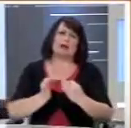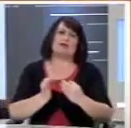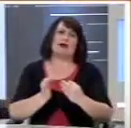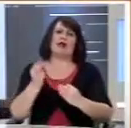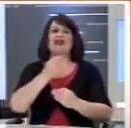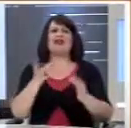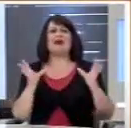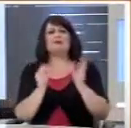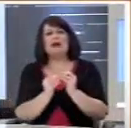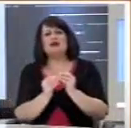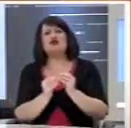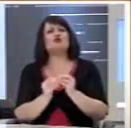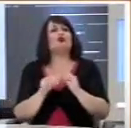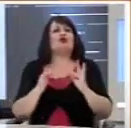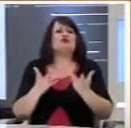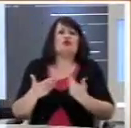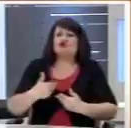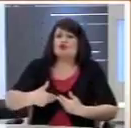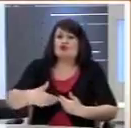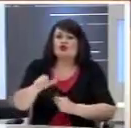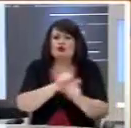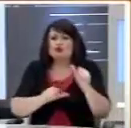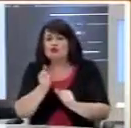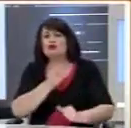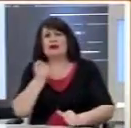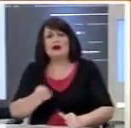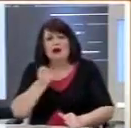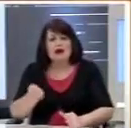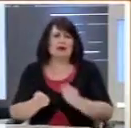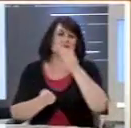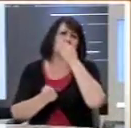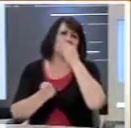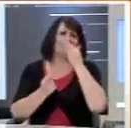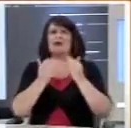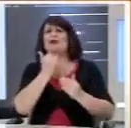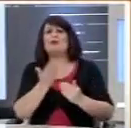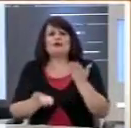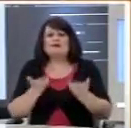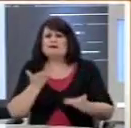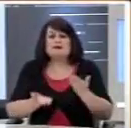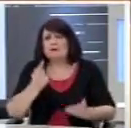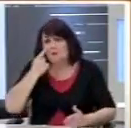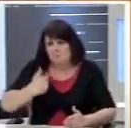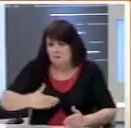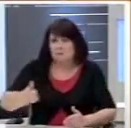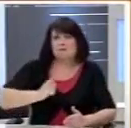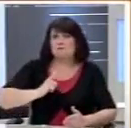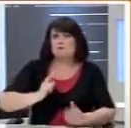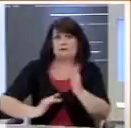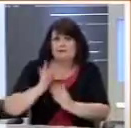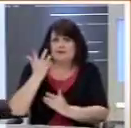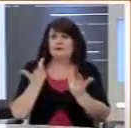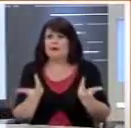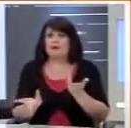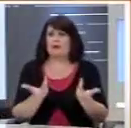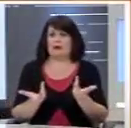που είναι η ανακύκλωση του χρέους, το κομμάτι που δεν μπορείς να συγκρίνεις προβλέψεις για την ανάπτυξη με τι